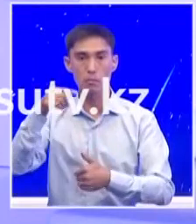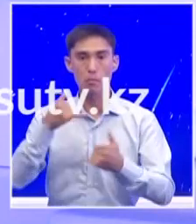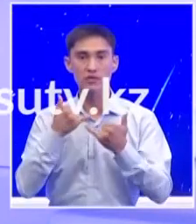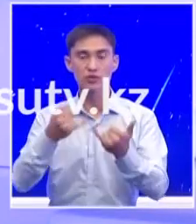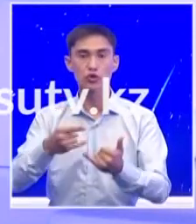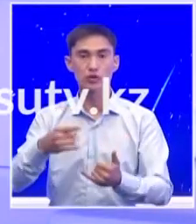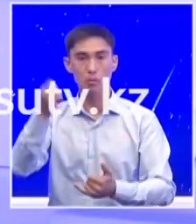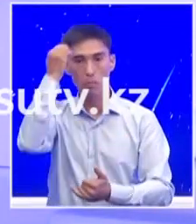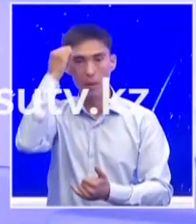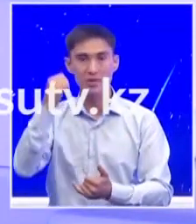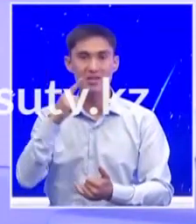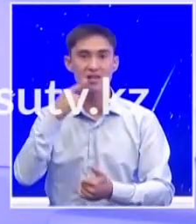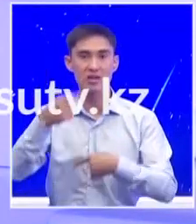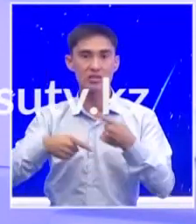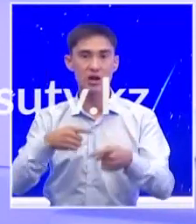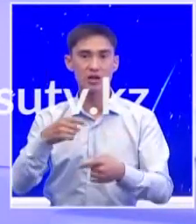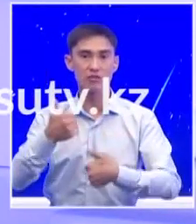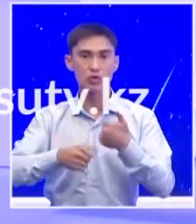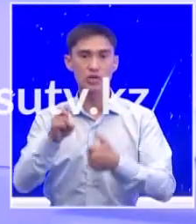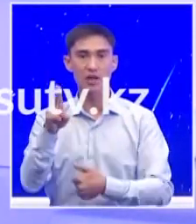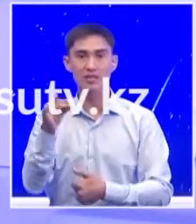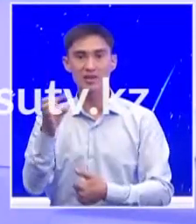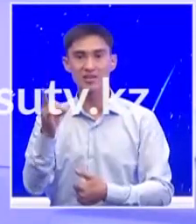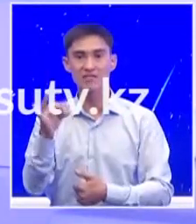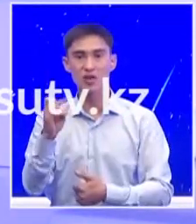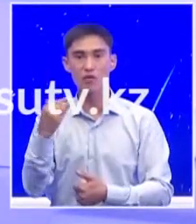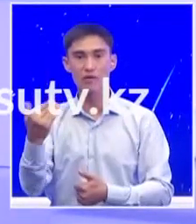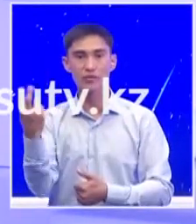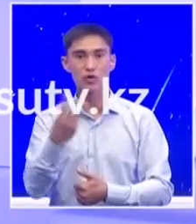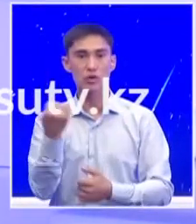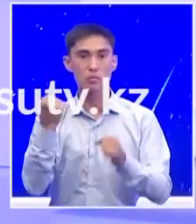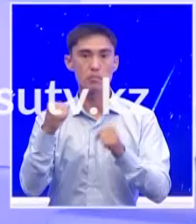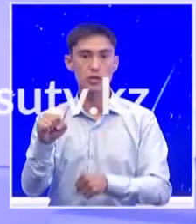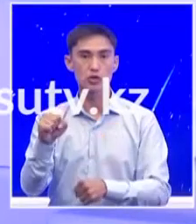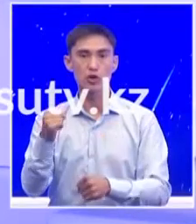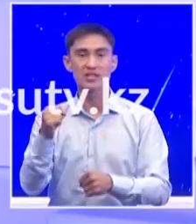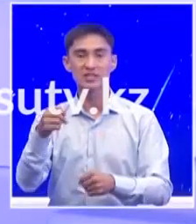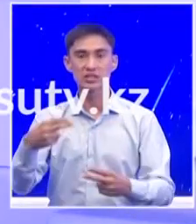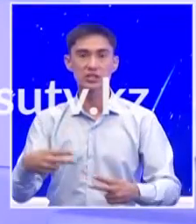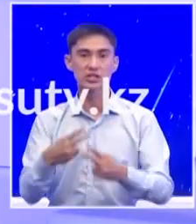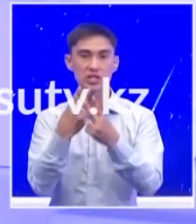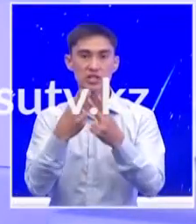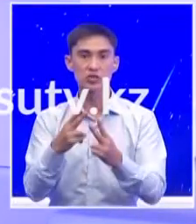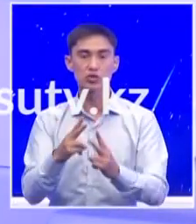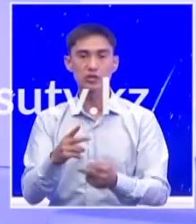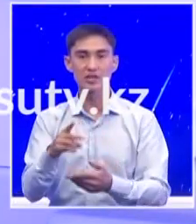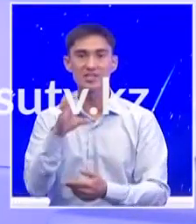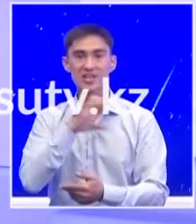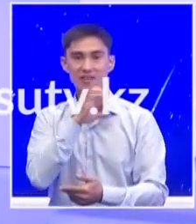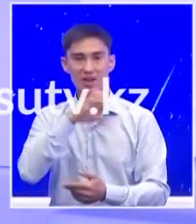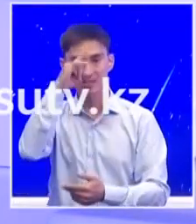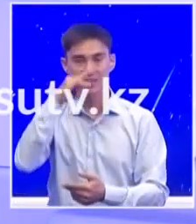легендарного гонщика экстра-класса Андрея Кивилева. В тройке призеров также девушки из Нур-Султана и Северо-Казахстанской области. Среди